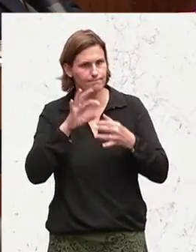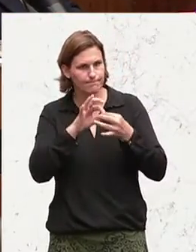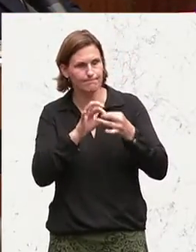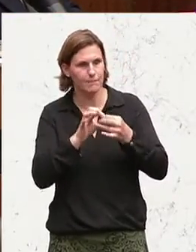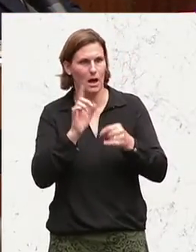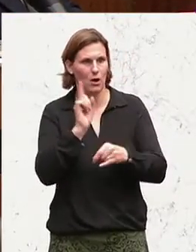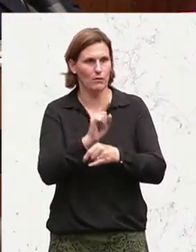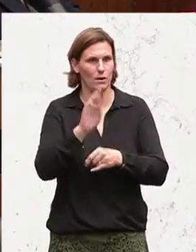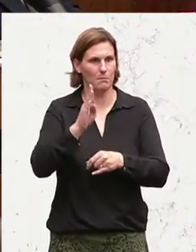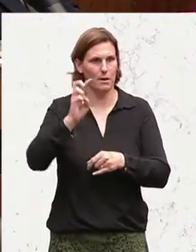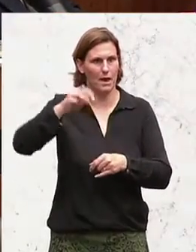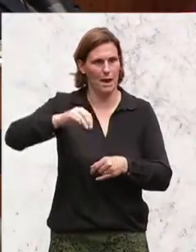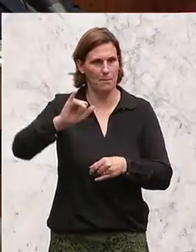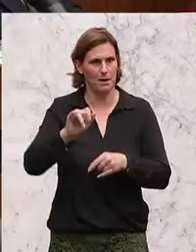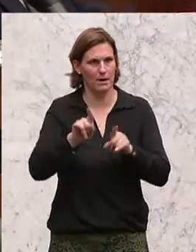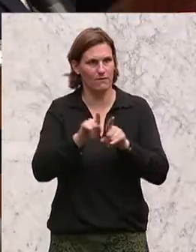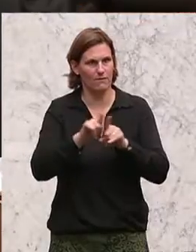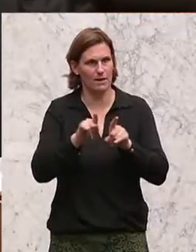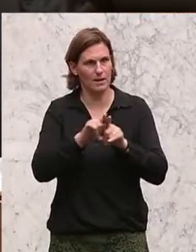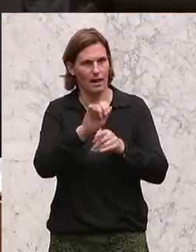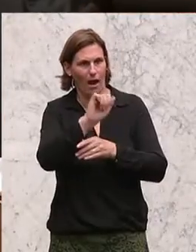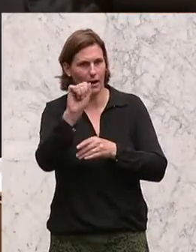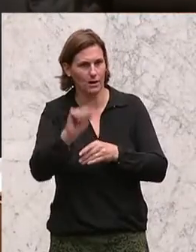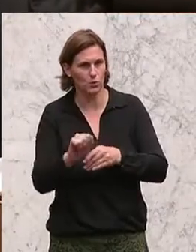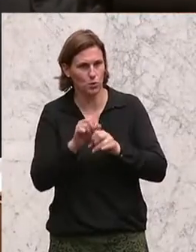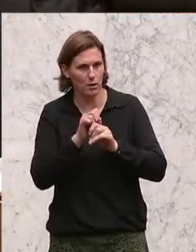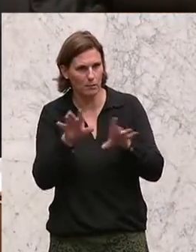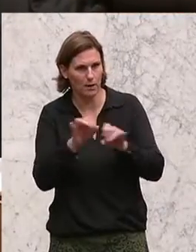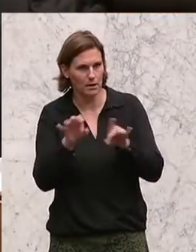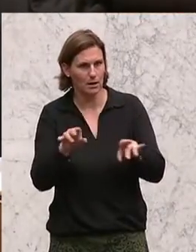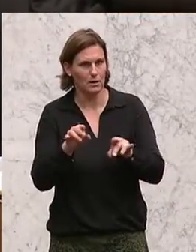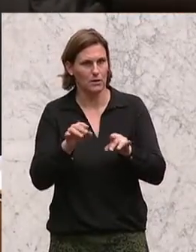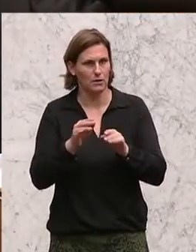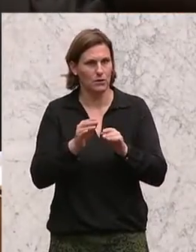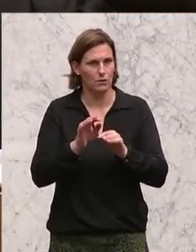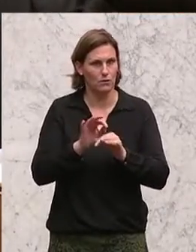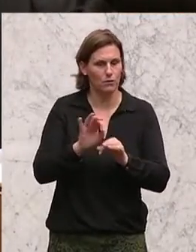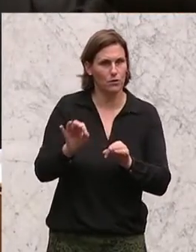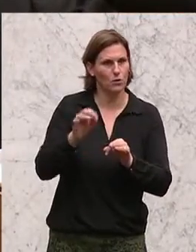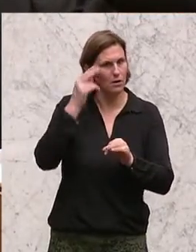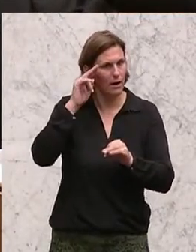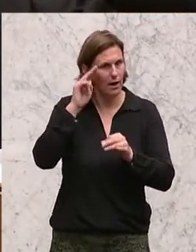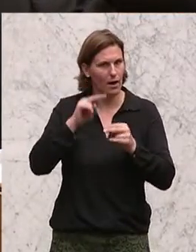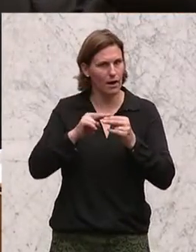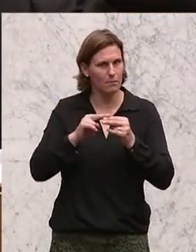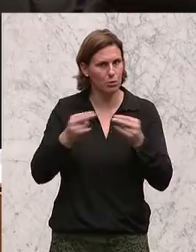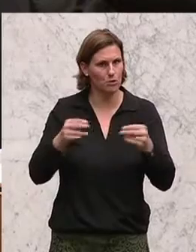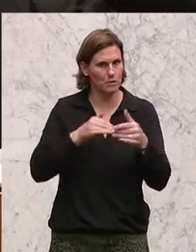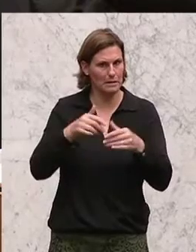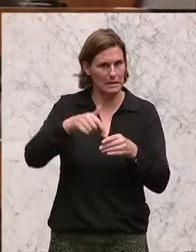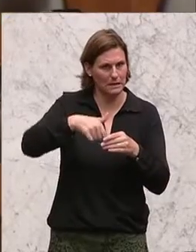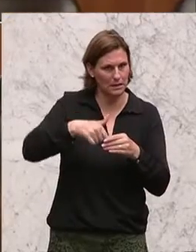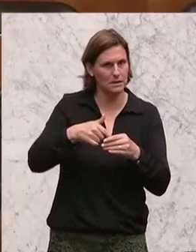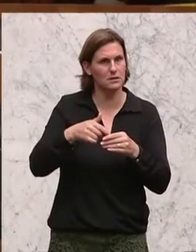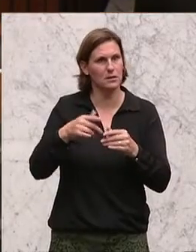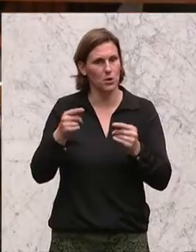die interministerielle Arbeitsgruppe für Gleichbehandlungsfragen. Das alles wird künftig bei Sabine Oberhauser resultieren.